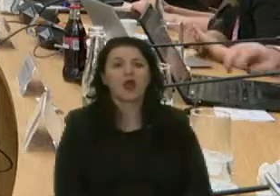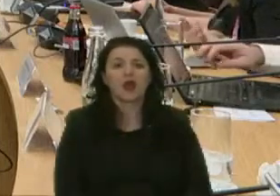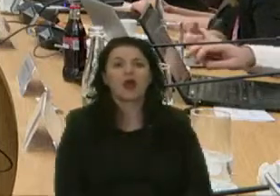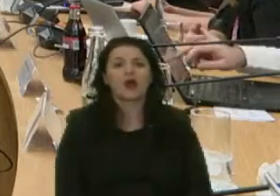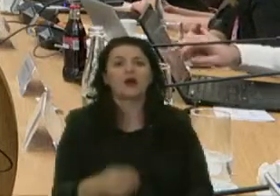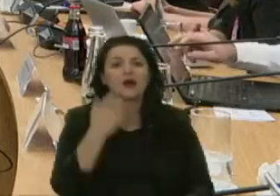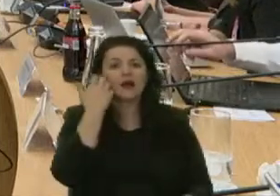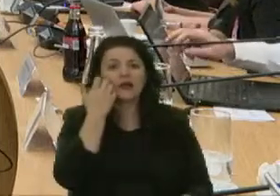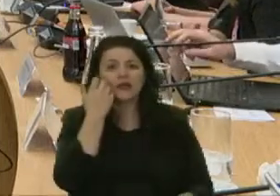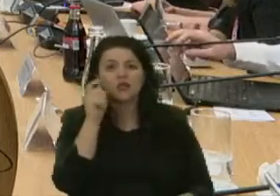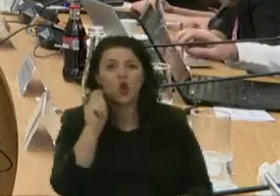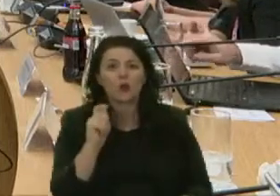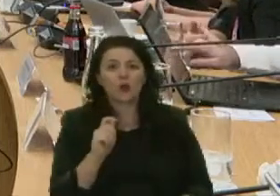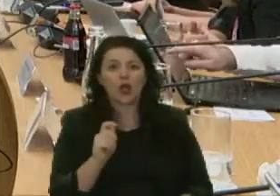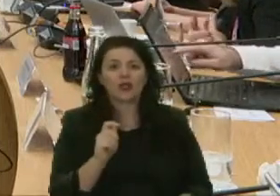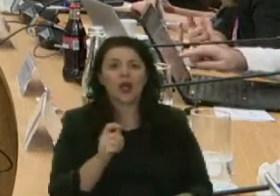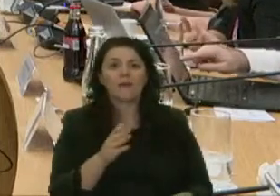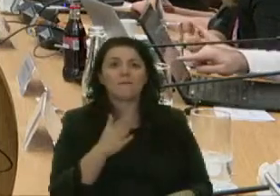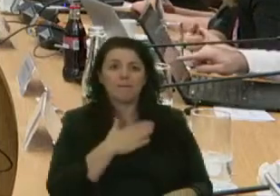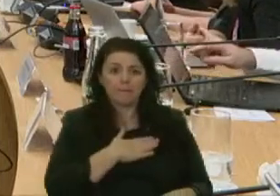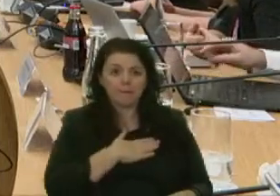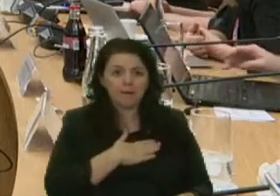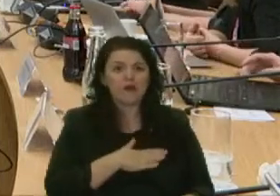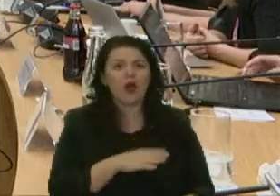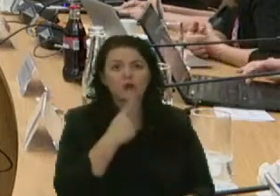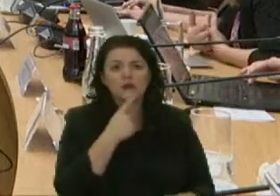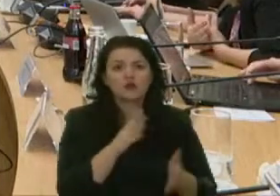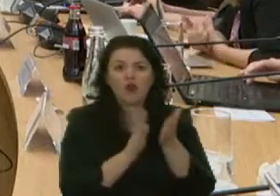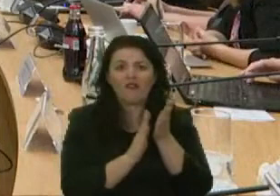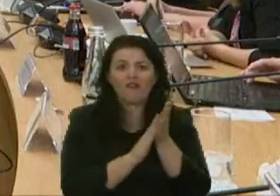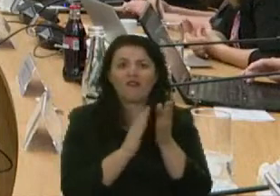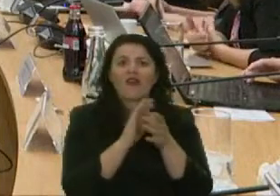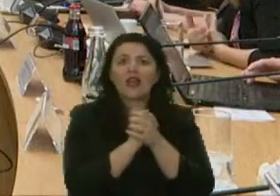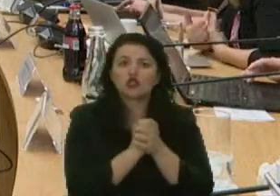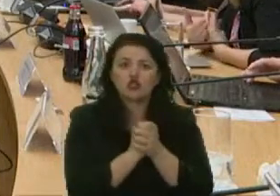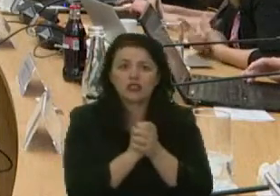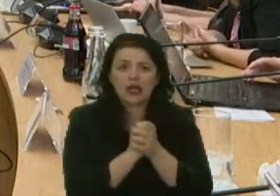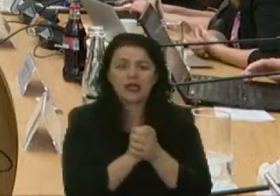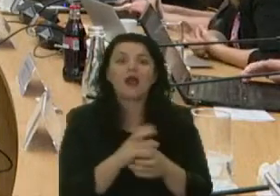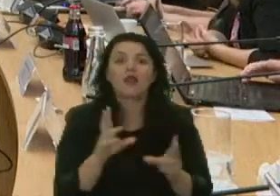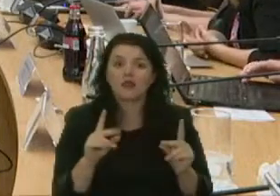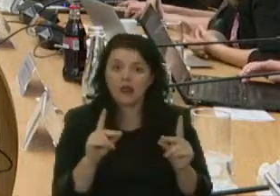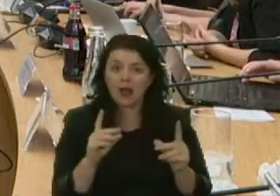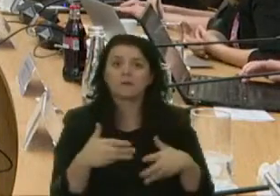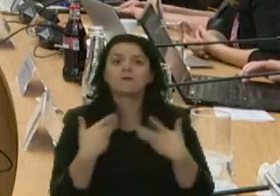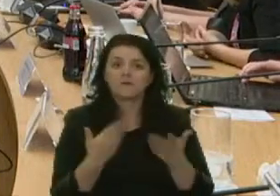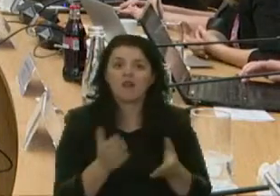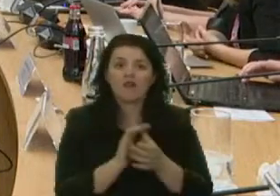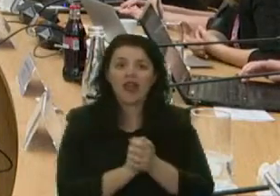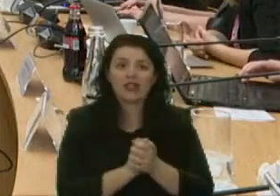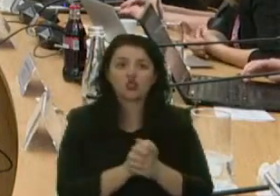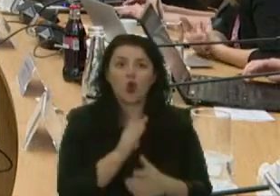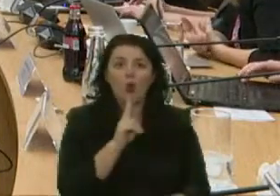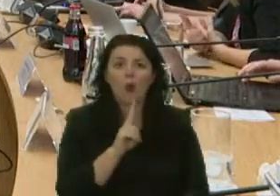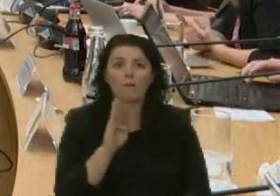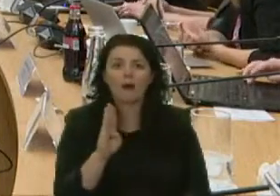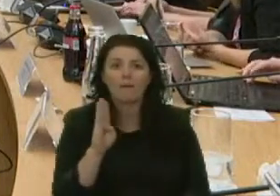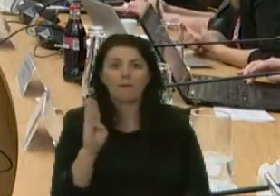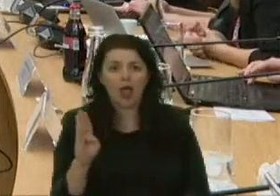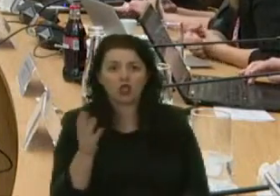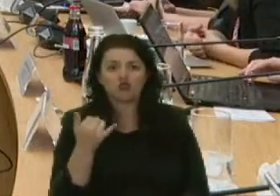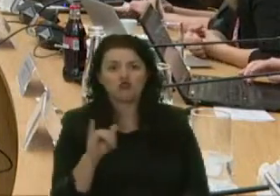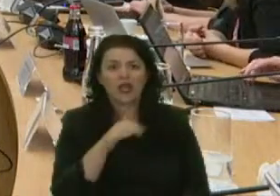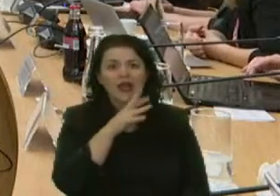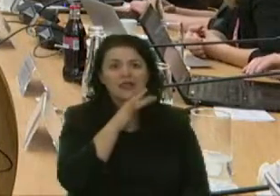când este un proiect ce merită felicitări trebuie să le acordăm și Universitatea Babeș boii și